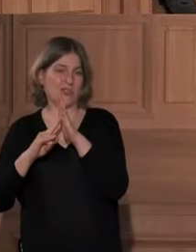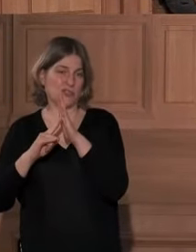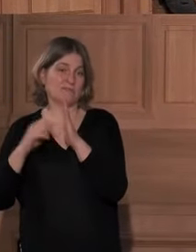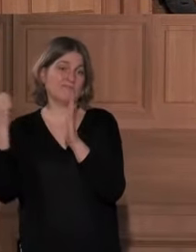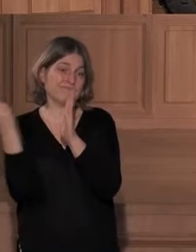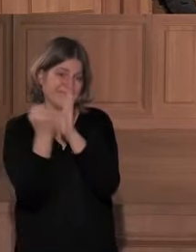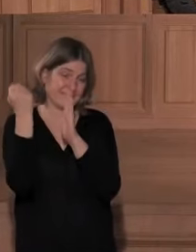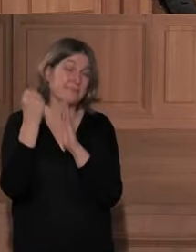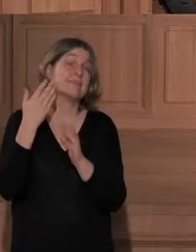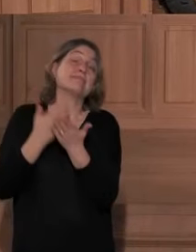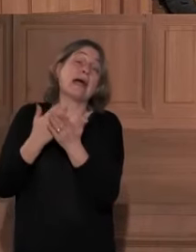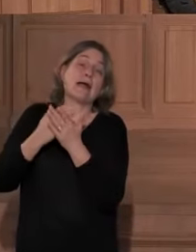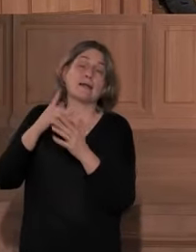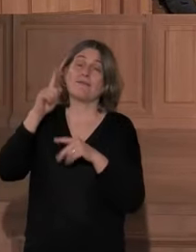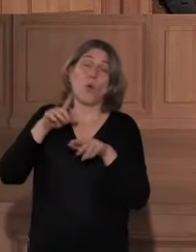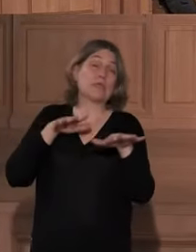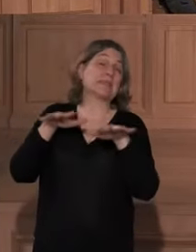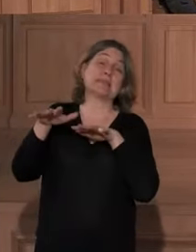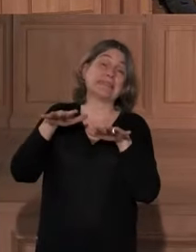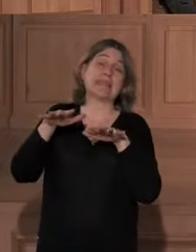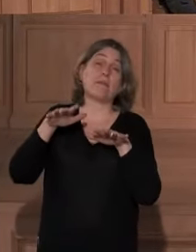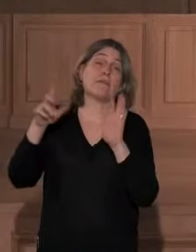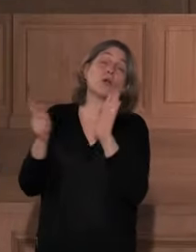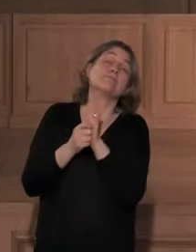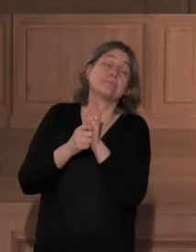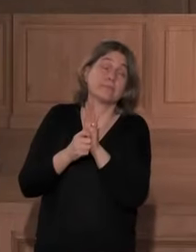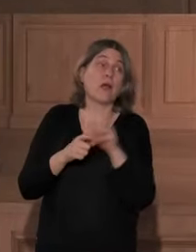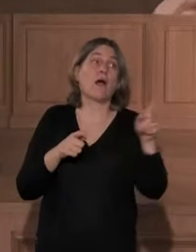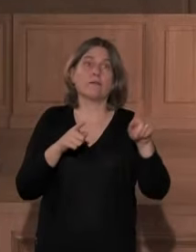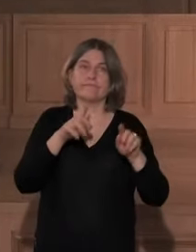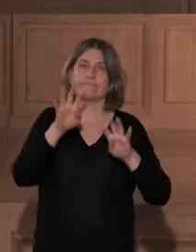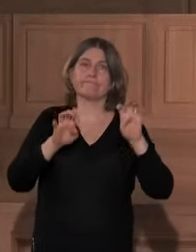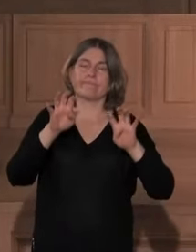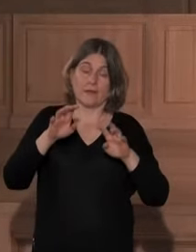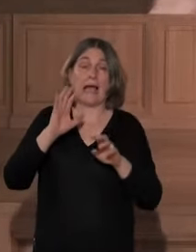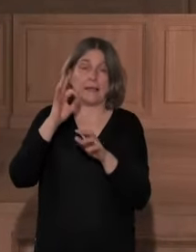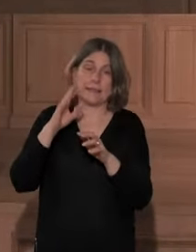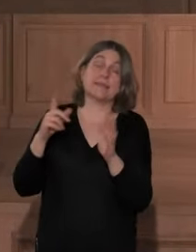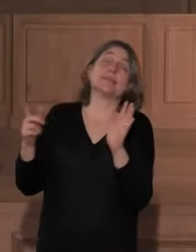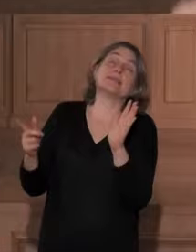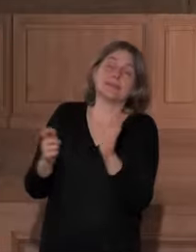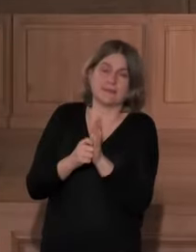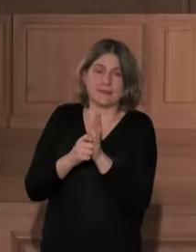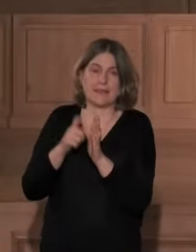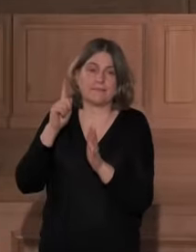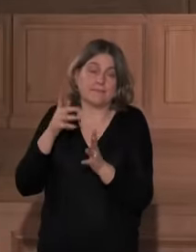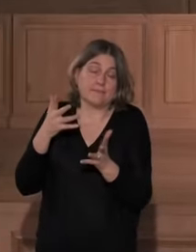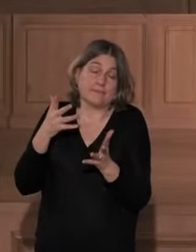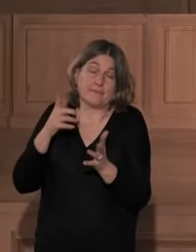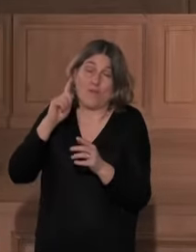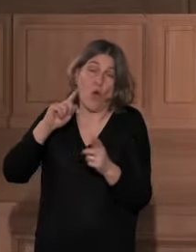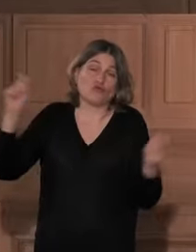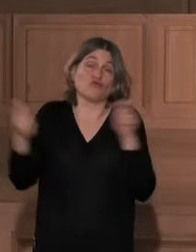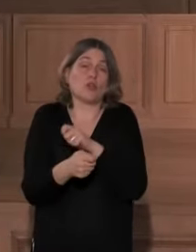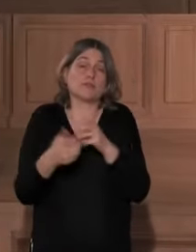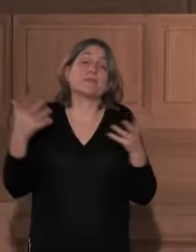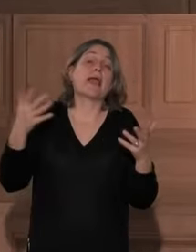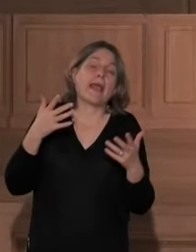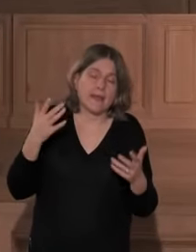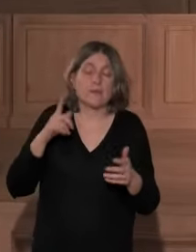tout le système qu'il faudrait changer un jour. Il y a un parcours et des rendez-vous qu'il faut avoir, et ça, c'est